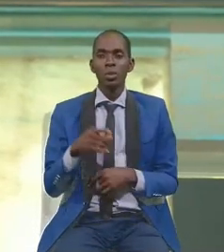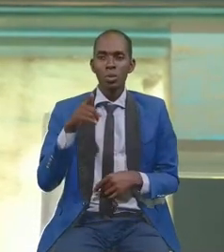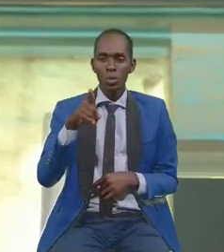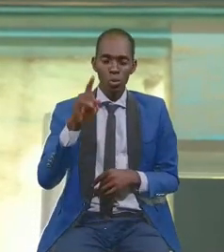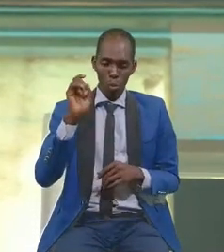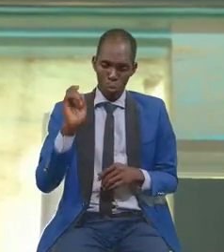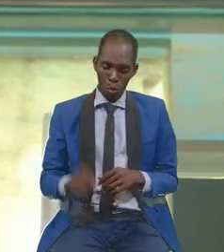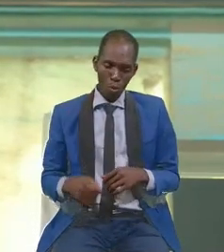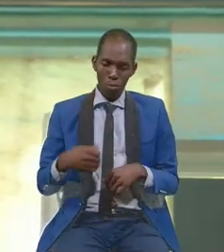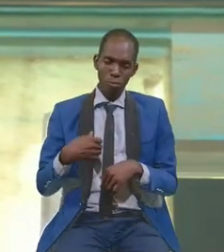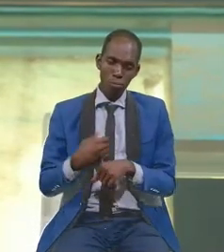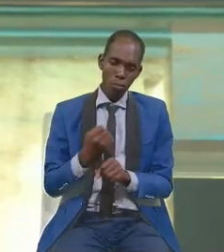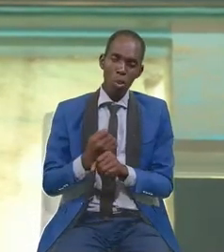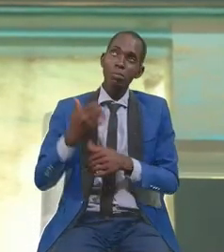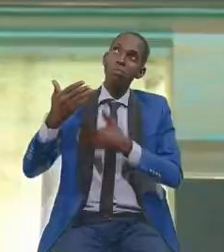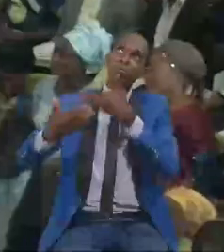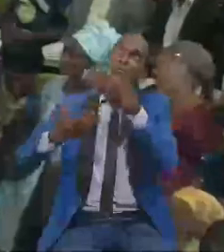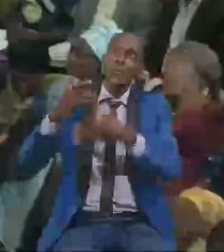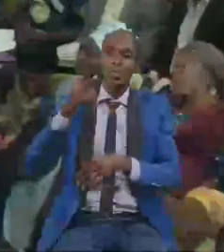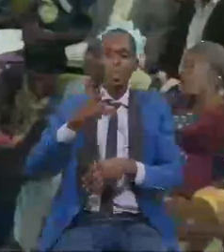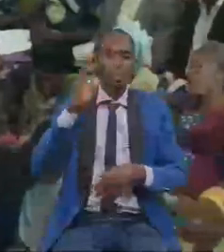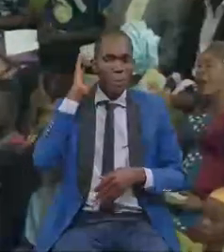Vous devez faire du progrès. Vous allez faire du progrès.